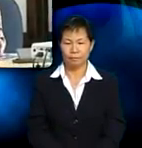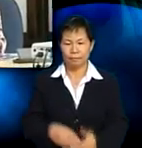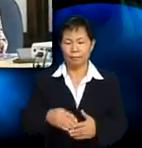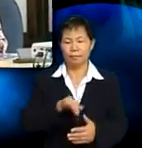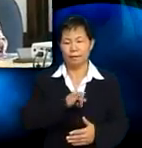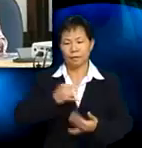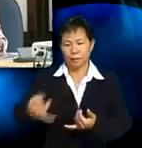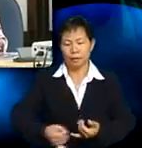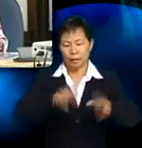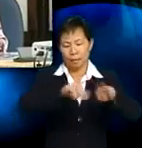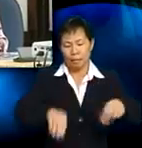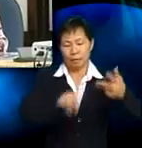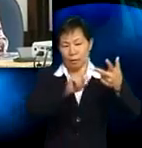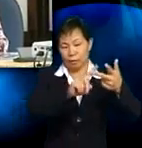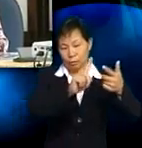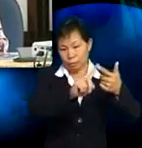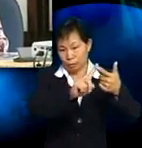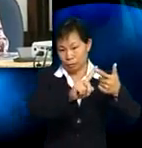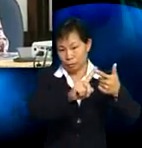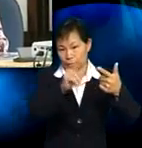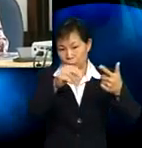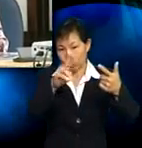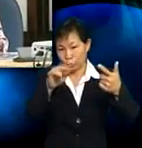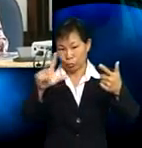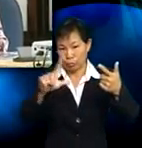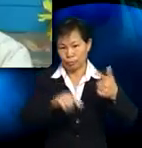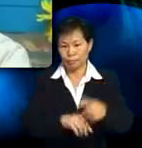terusnya Saya ingin cukup pelajaran yang kedua yaitu Nurul Iman